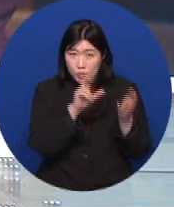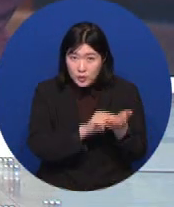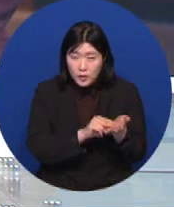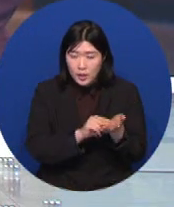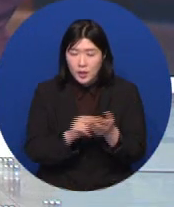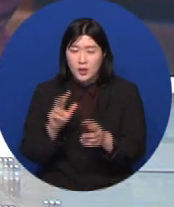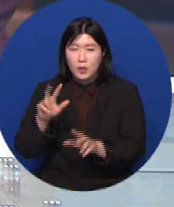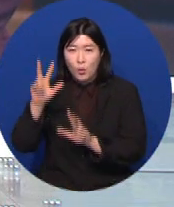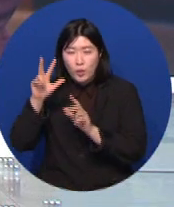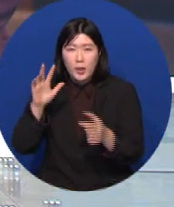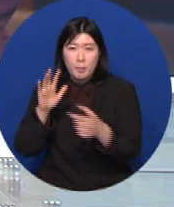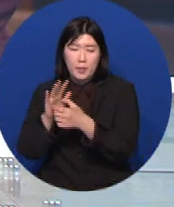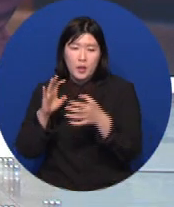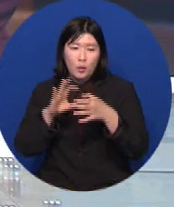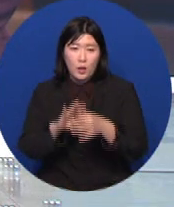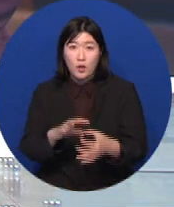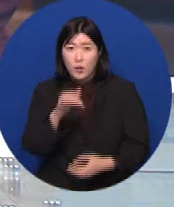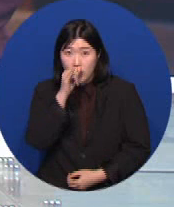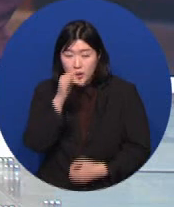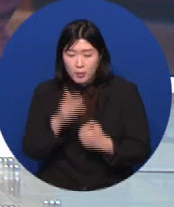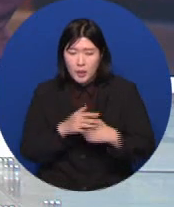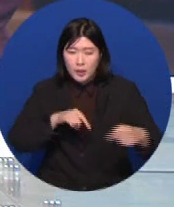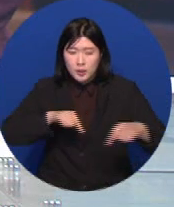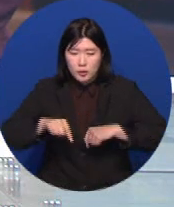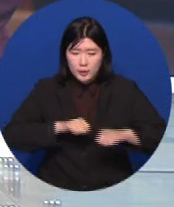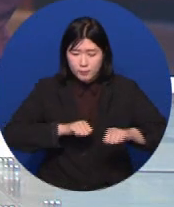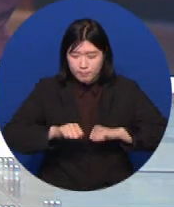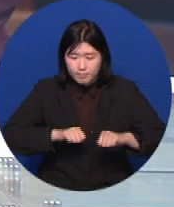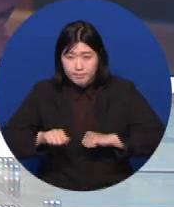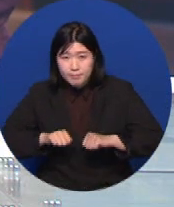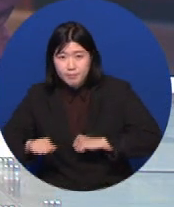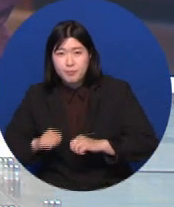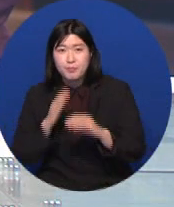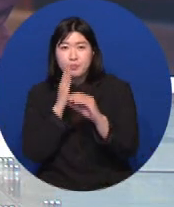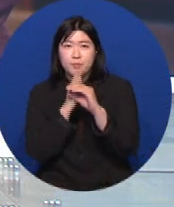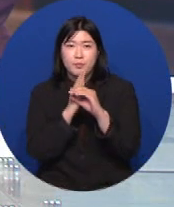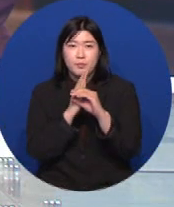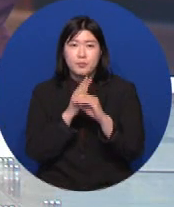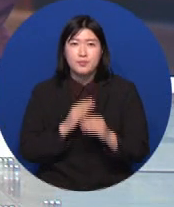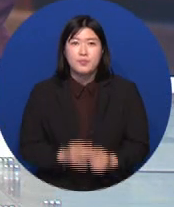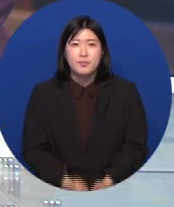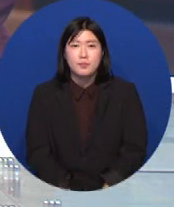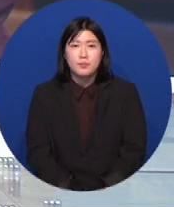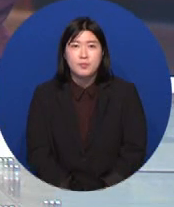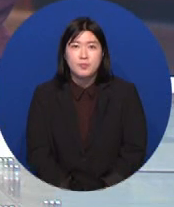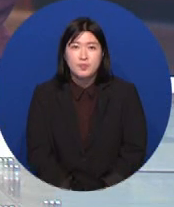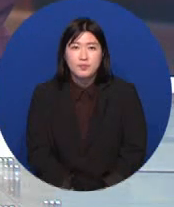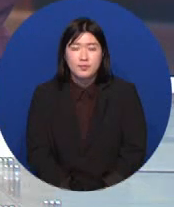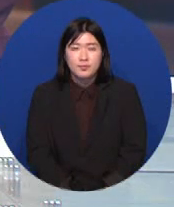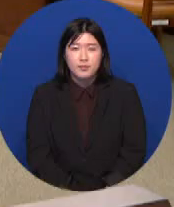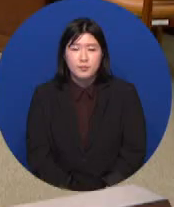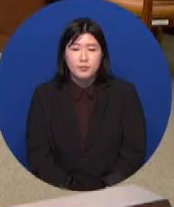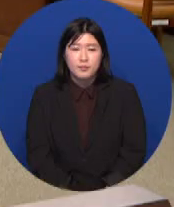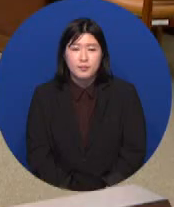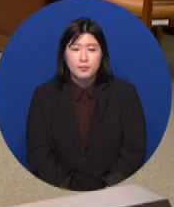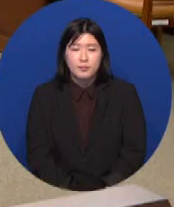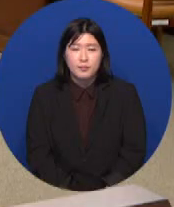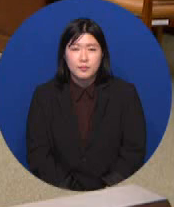연관될 수밖에 없어서 지역 정치권의 뜨거운 쟁점으로 부각될 전망입니다. 김태욱 기자입니다.